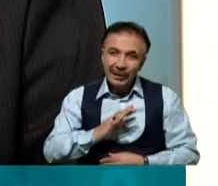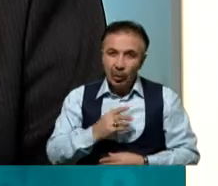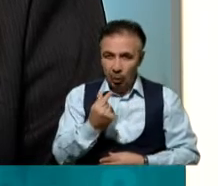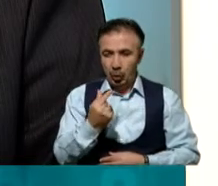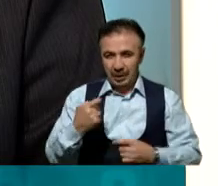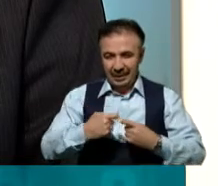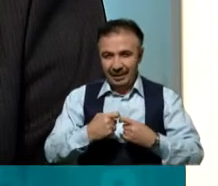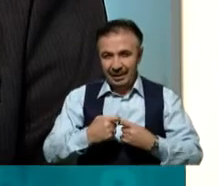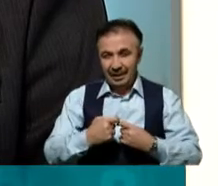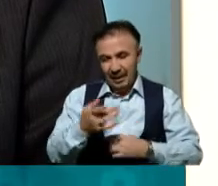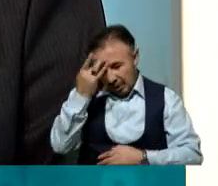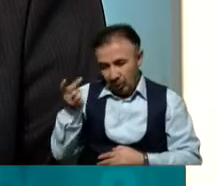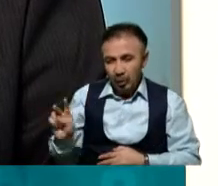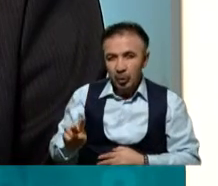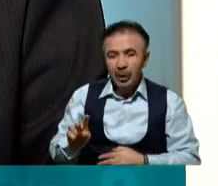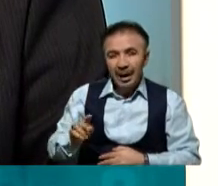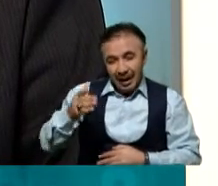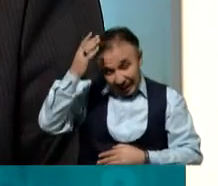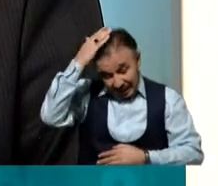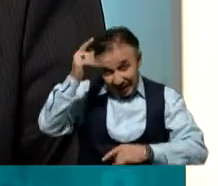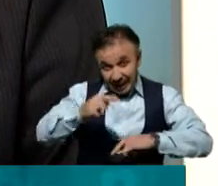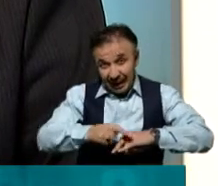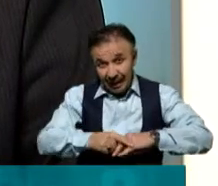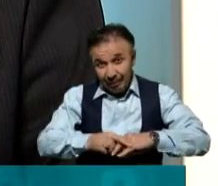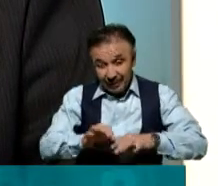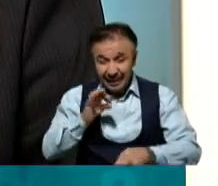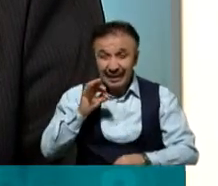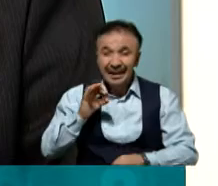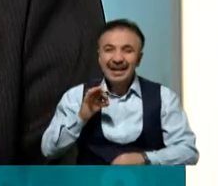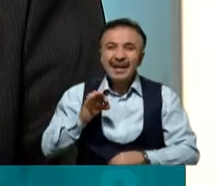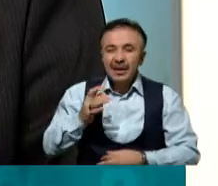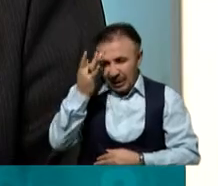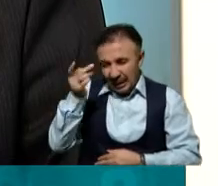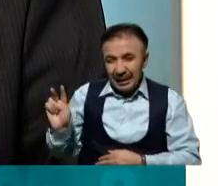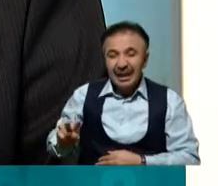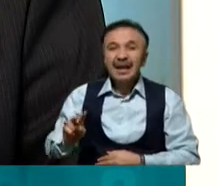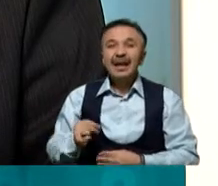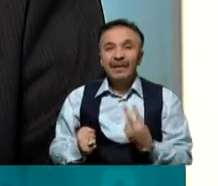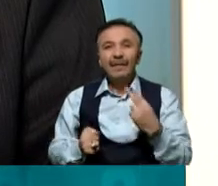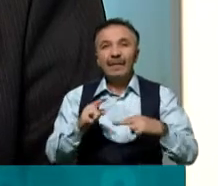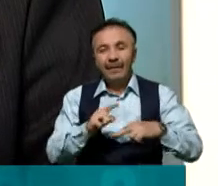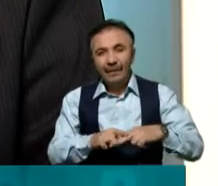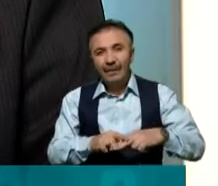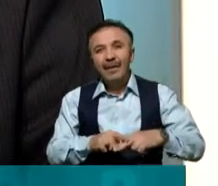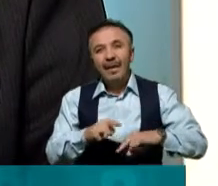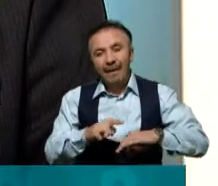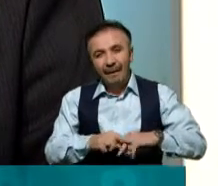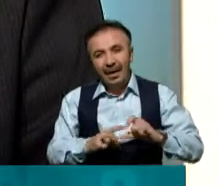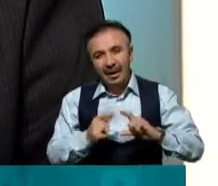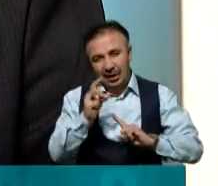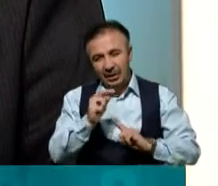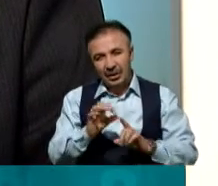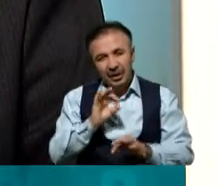eden Vahşi bir gün Peygamberimizin karşısına çıkmış. Efendimiz onu bağışlamıştır. Bırakın